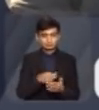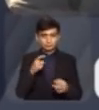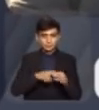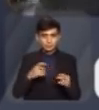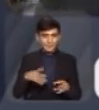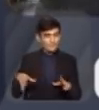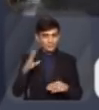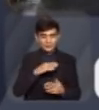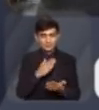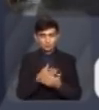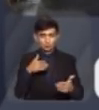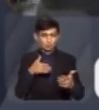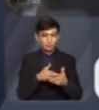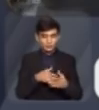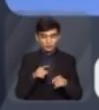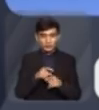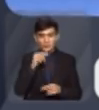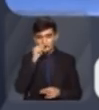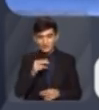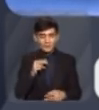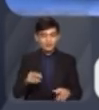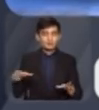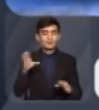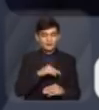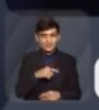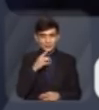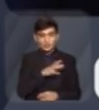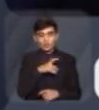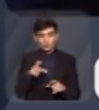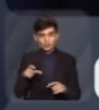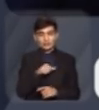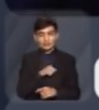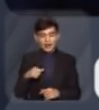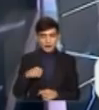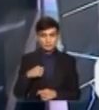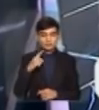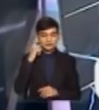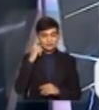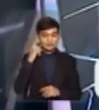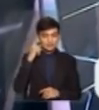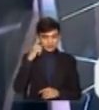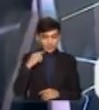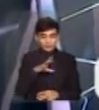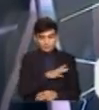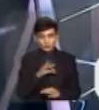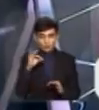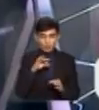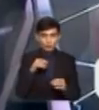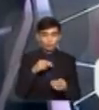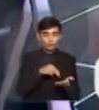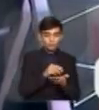тупике. Виноваты тоже все, да, естественно, люди как бы сами понимали, да, схема относительно серая,